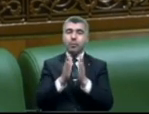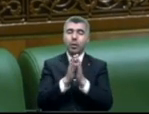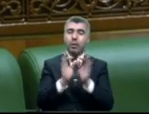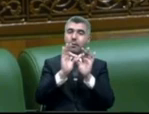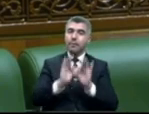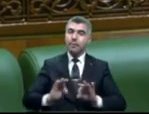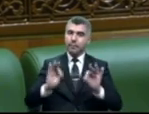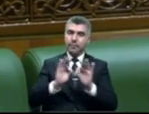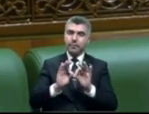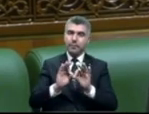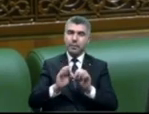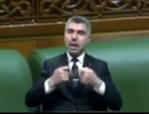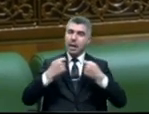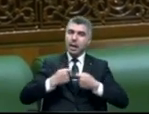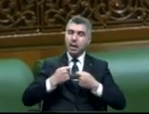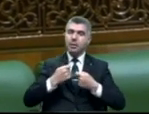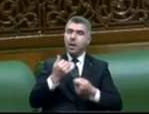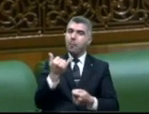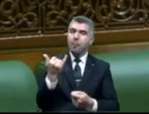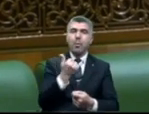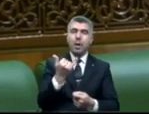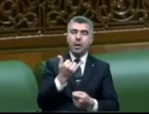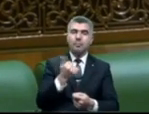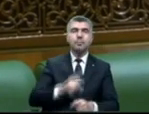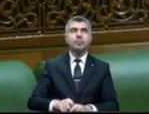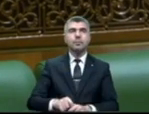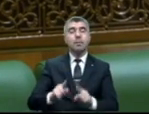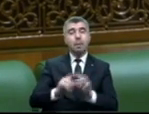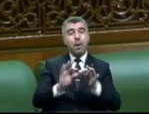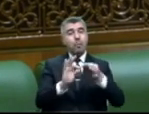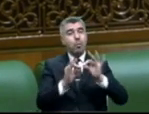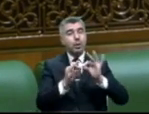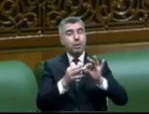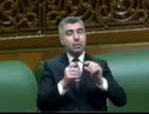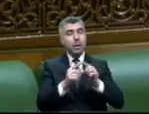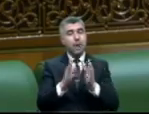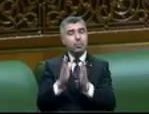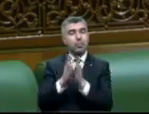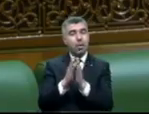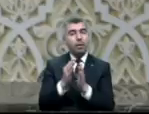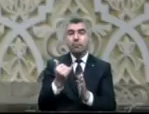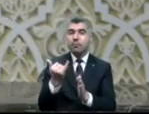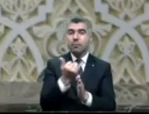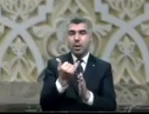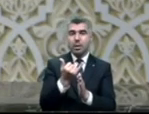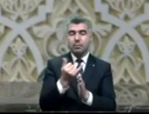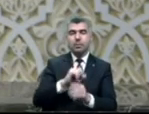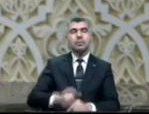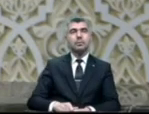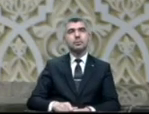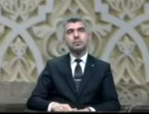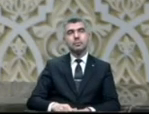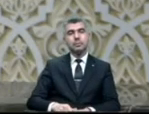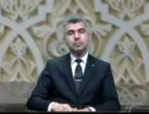سيد الرئيس الله يجزيكم بخير، تشوفوا اللي غادي يبقى يترجموا يعني ترجمة لهذه اللغة هذه. راه كي يوذا الموجود دانيتا